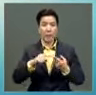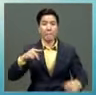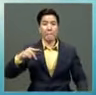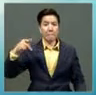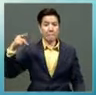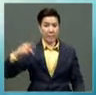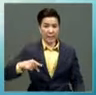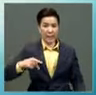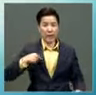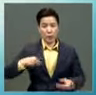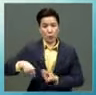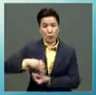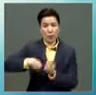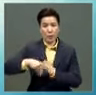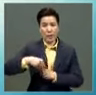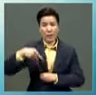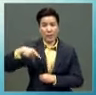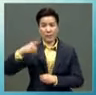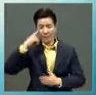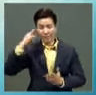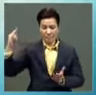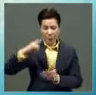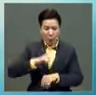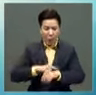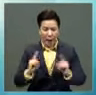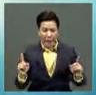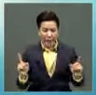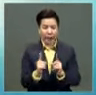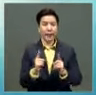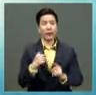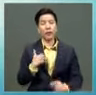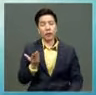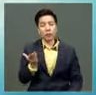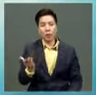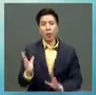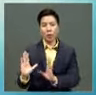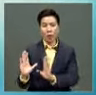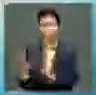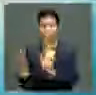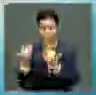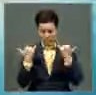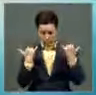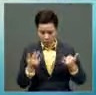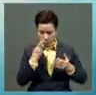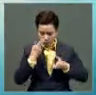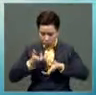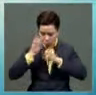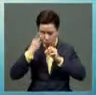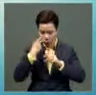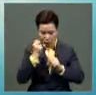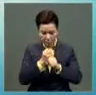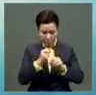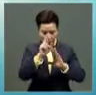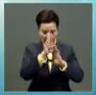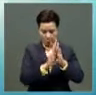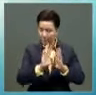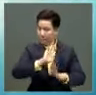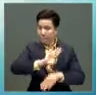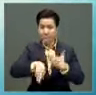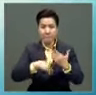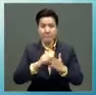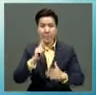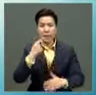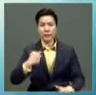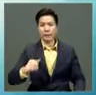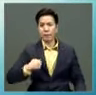ก็คือกลุ่มนักธุรกิจที่จะเดินทางเข้ามาในระยะสั้นเราขอใช้เวลานี้ในการทบทวนระบบทั้งหมดเพื่อที่เราจะ